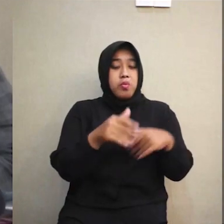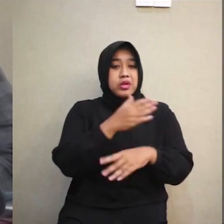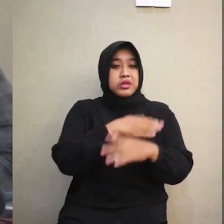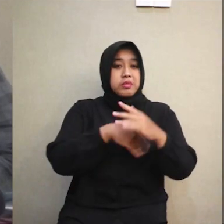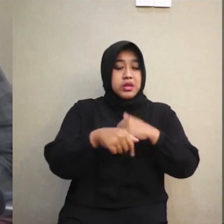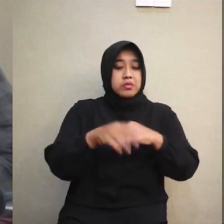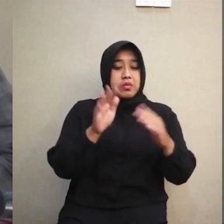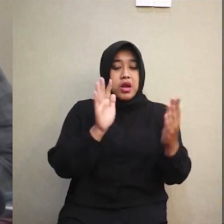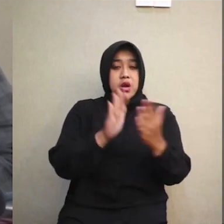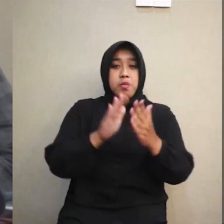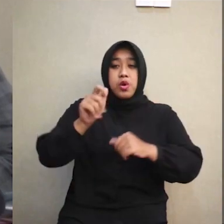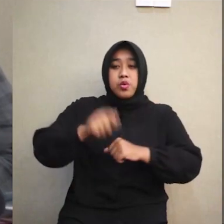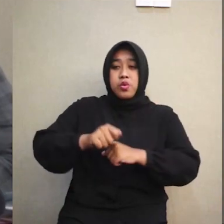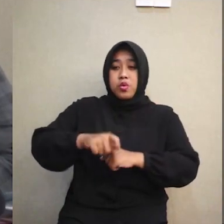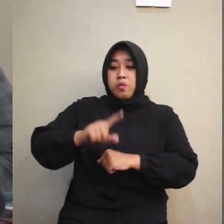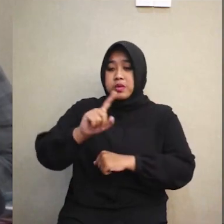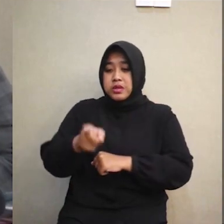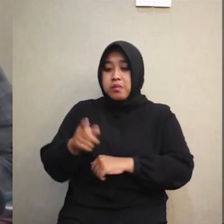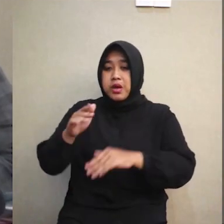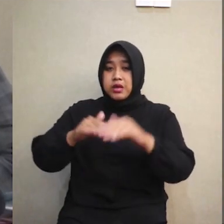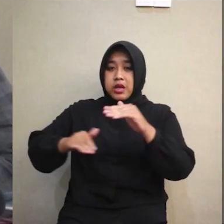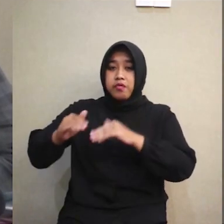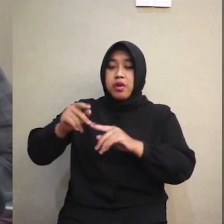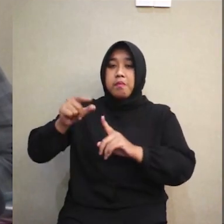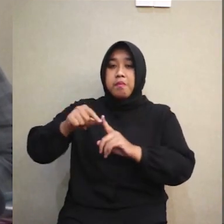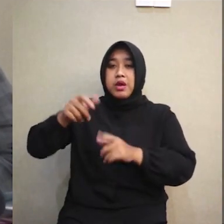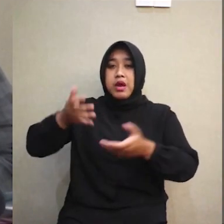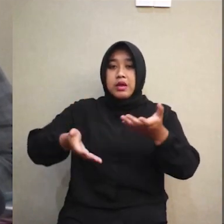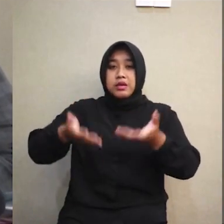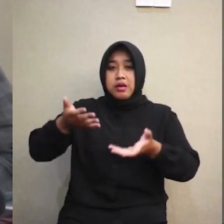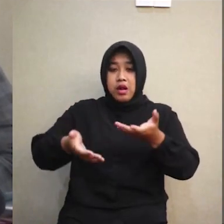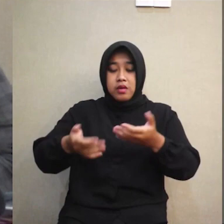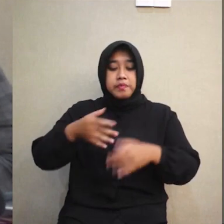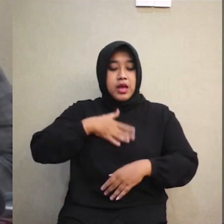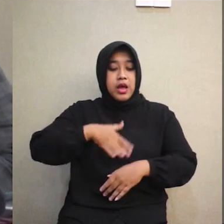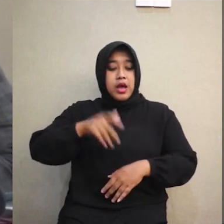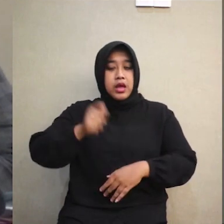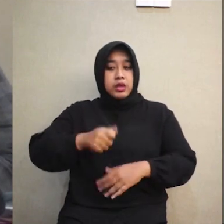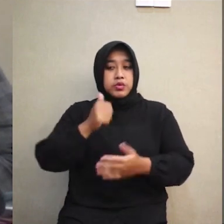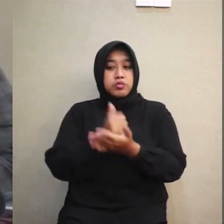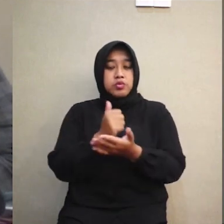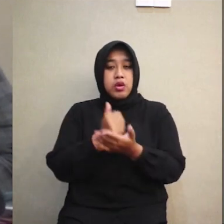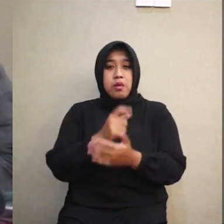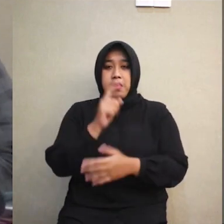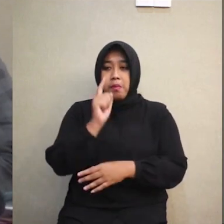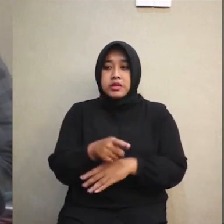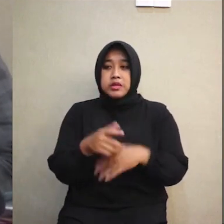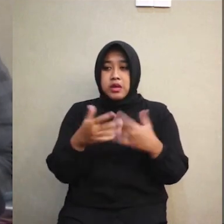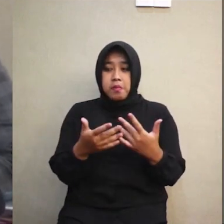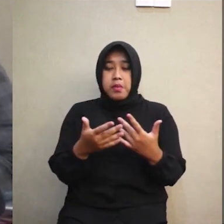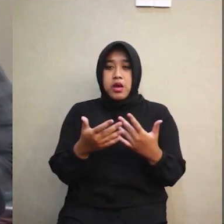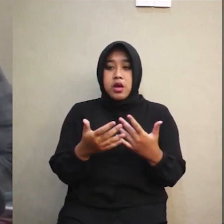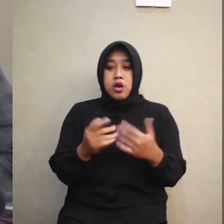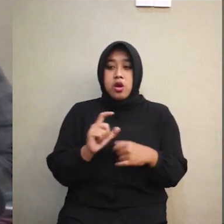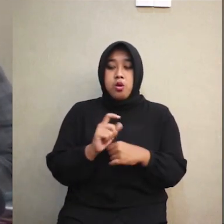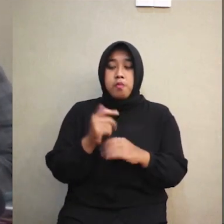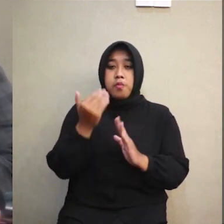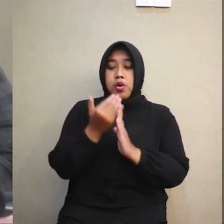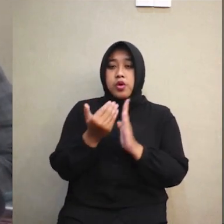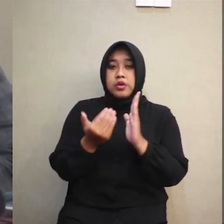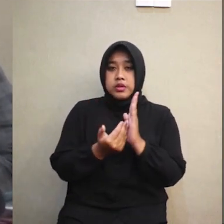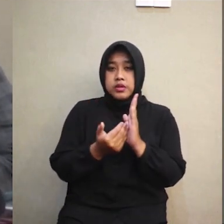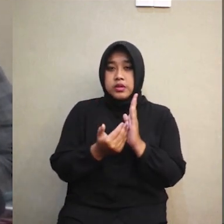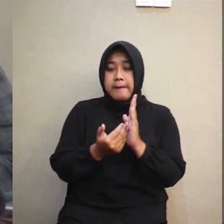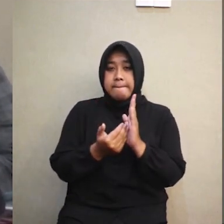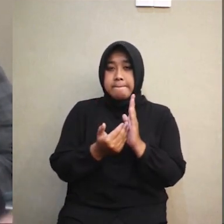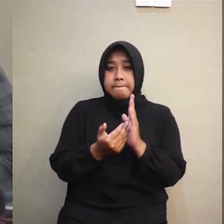disabilitas berhadapan hukum itu sampai di level pengadilan Hakim sebenarnya harus memastikan sekali lagi bahwa prosedur dari